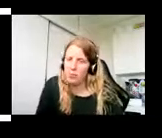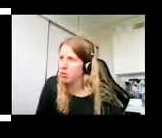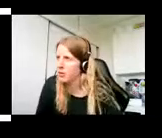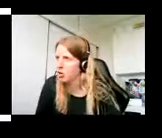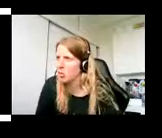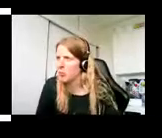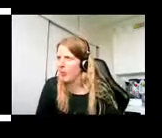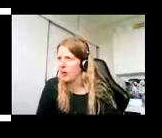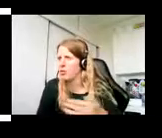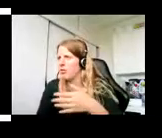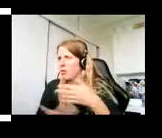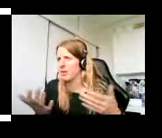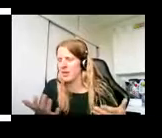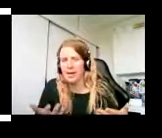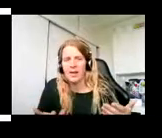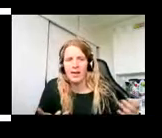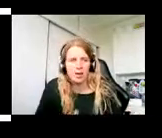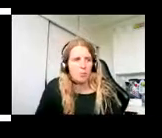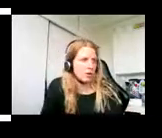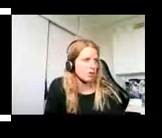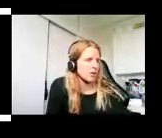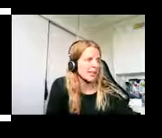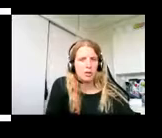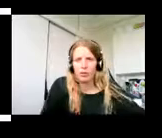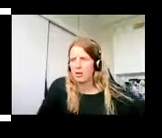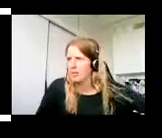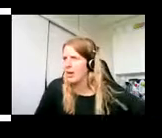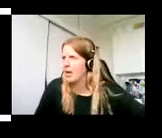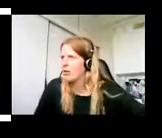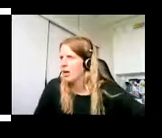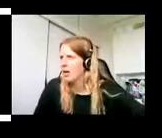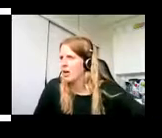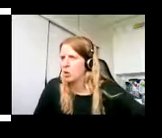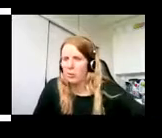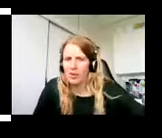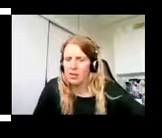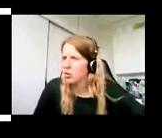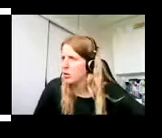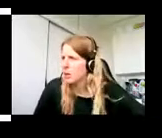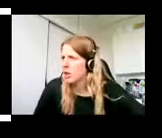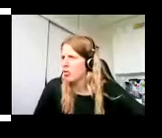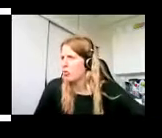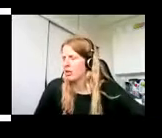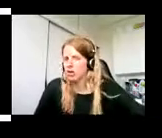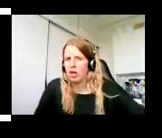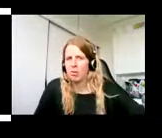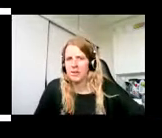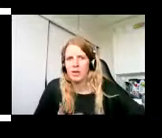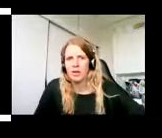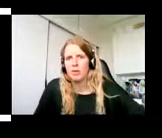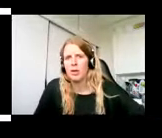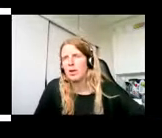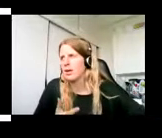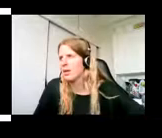het draaiboek of van dat zomerplan. Je kunt niet verwachten dat elke persoon die niks met jeugdwerk te maken heeft, dat zomerplan gaat doornemen. Dus maak duidelijk